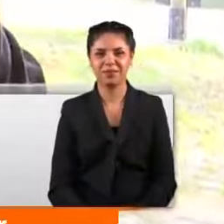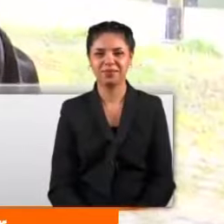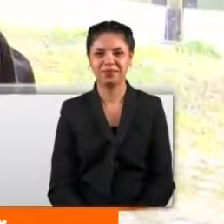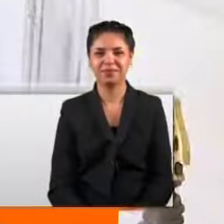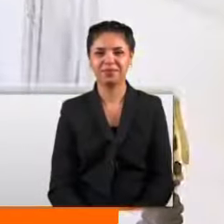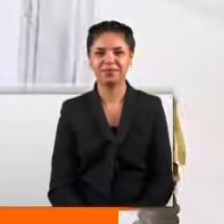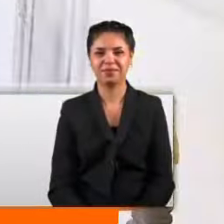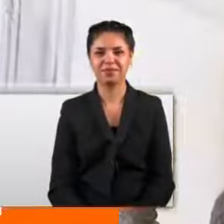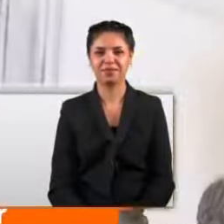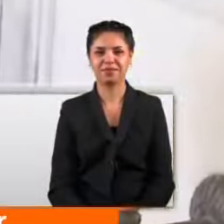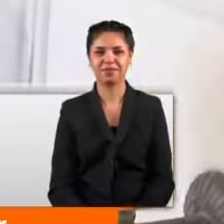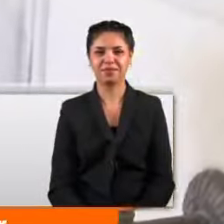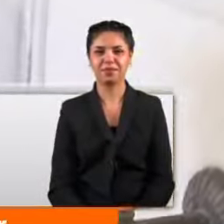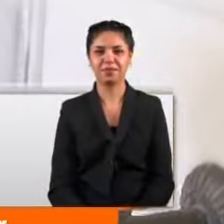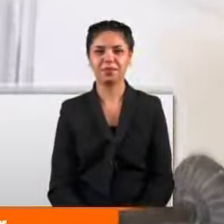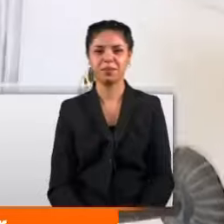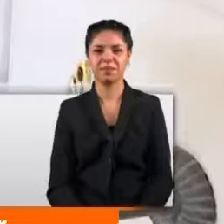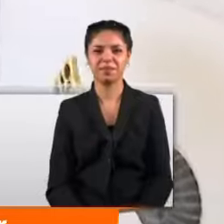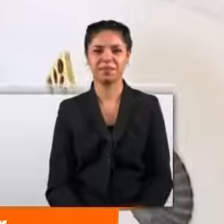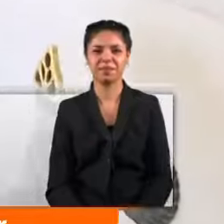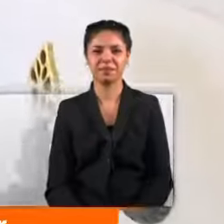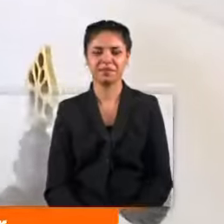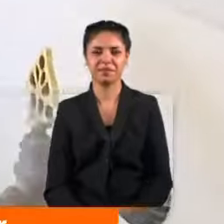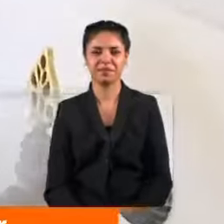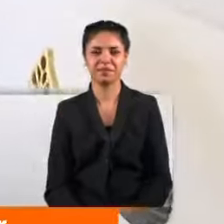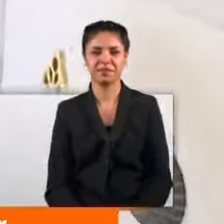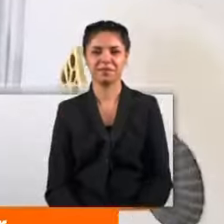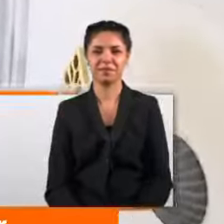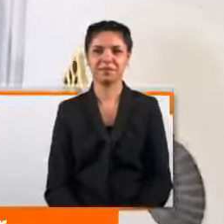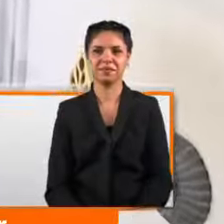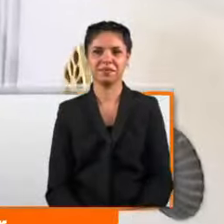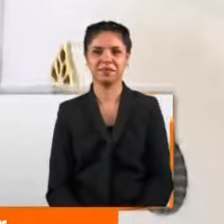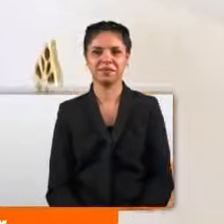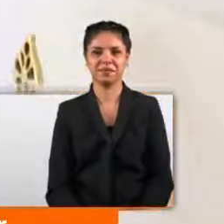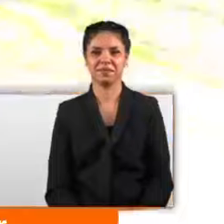onları. Öyle sevimli gidiyor ki böyle yavaş yavaş yavaş